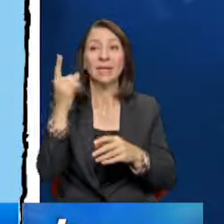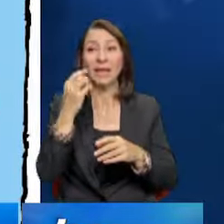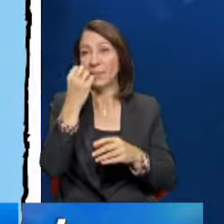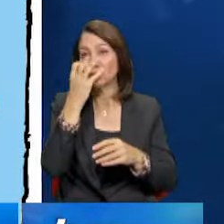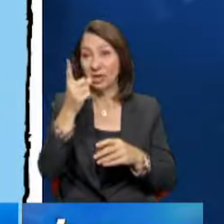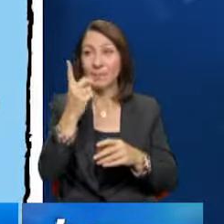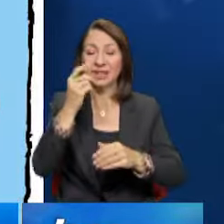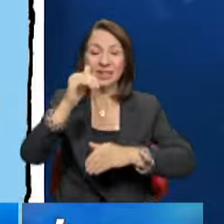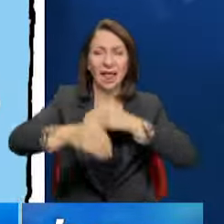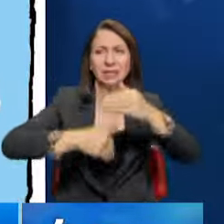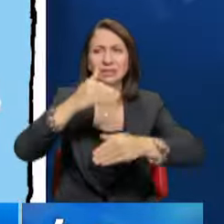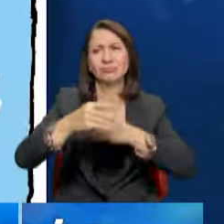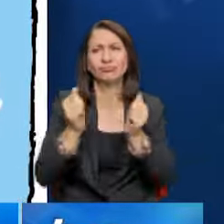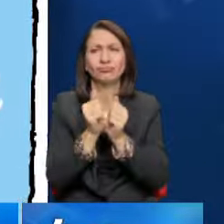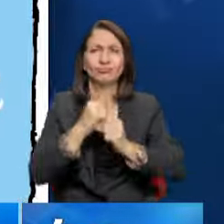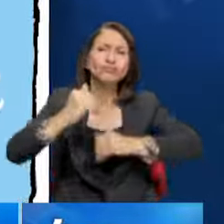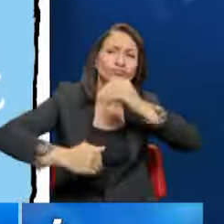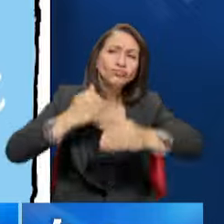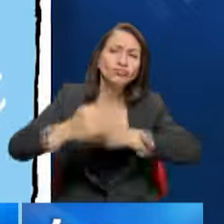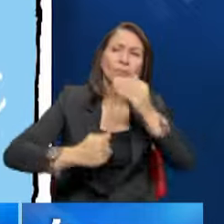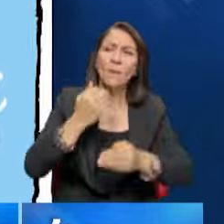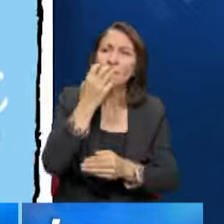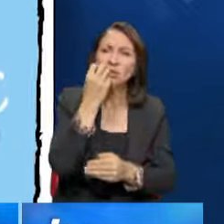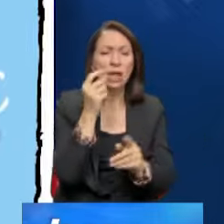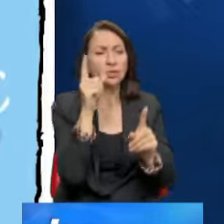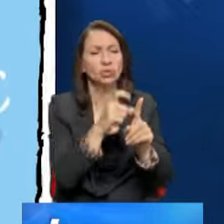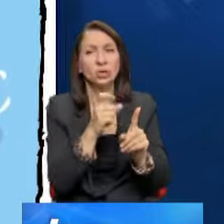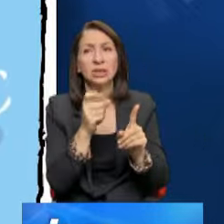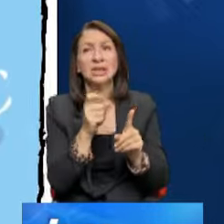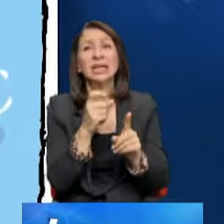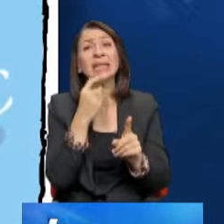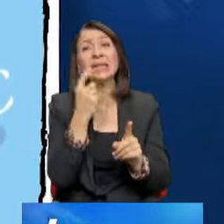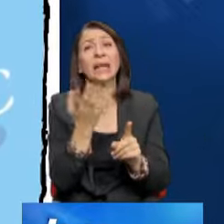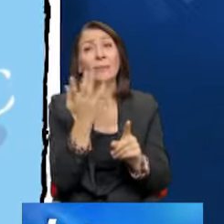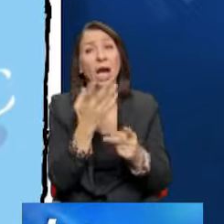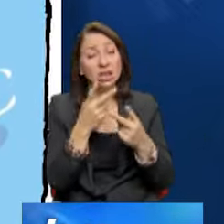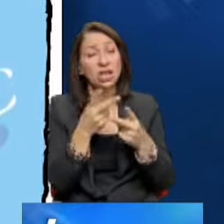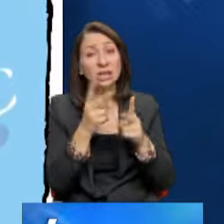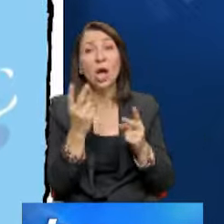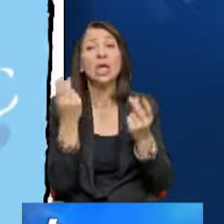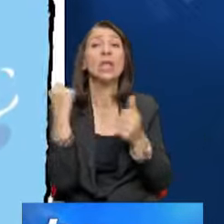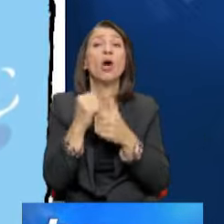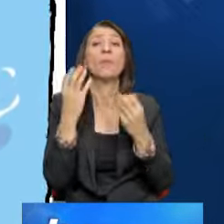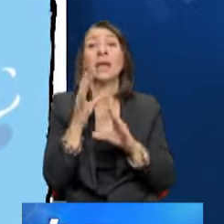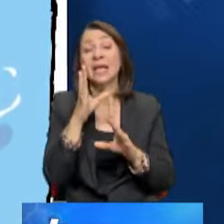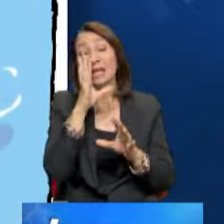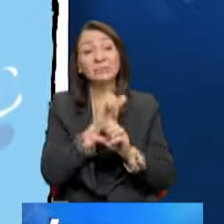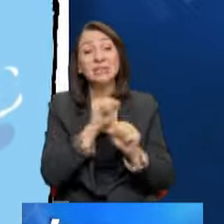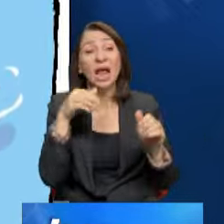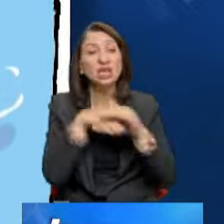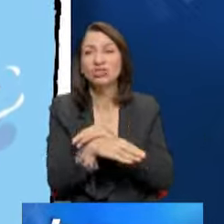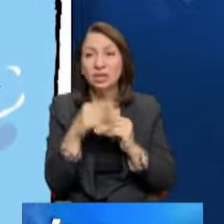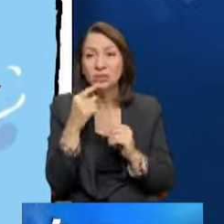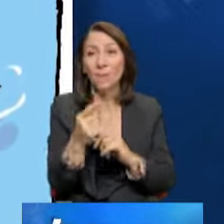Devlet Bahçeli bir denizde birlikte yüzüyorlar. Bahçeli orada Erdoğan'a soruyor ki, diyelim ki açıldık yine olmadı. Bedeli kim ödeyecek